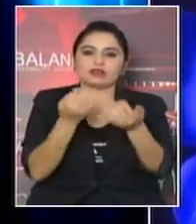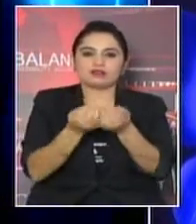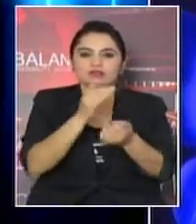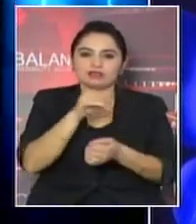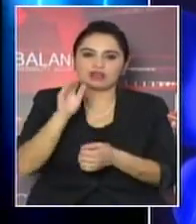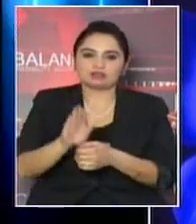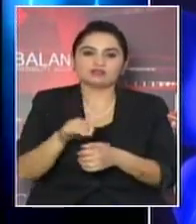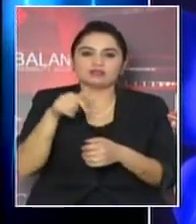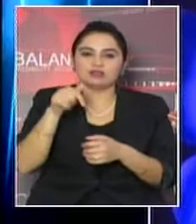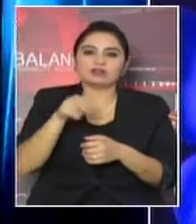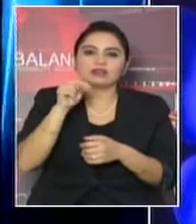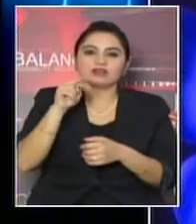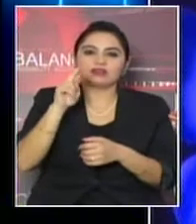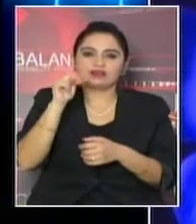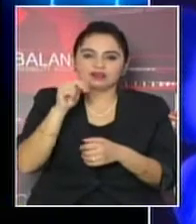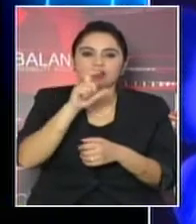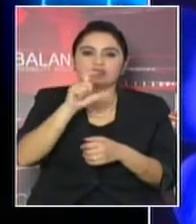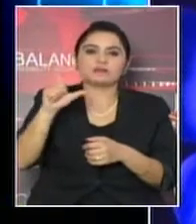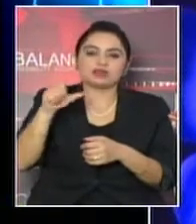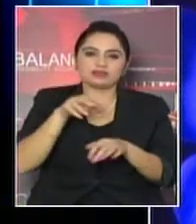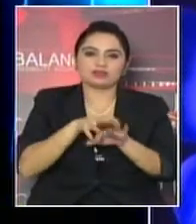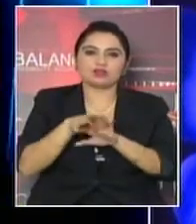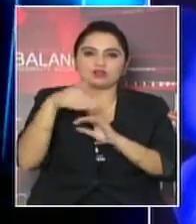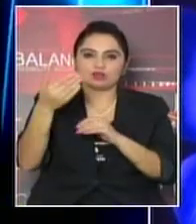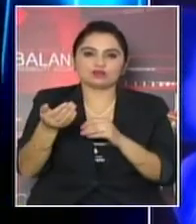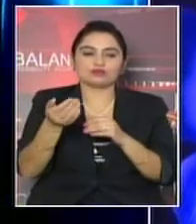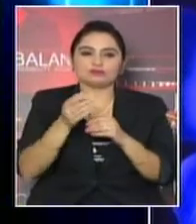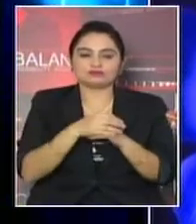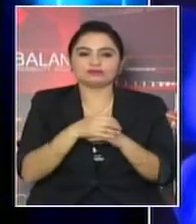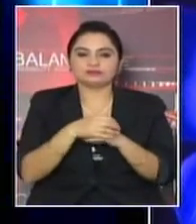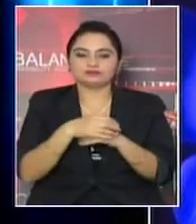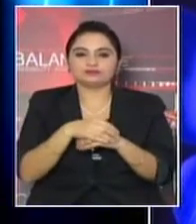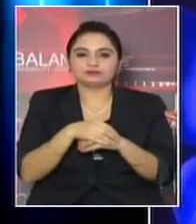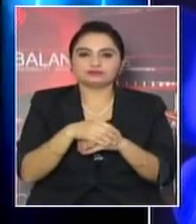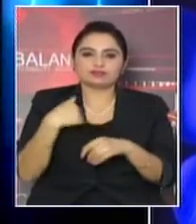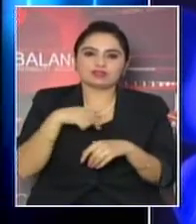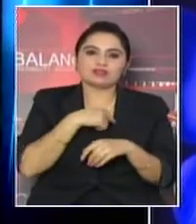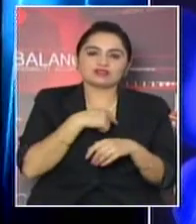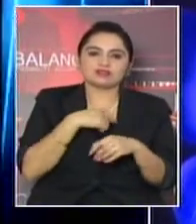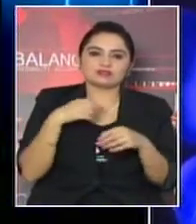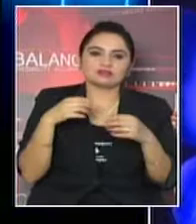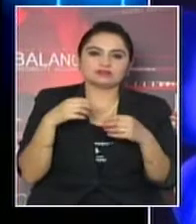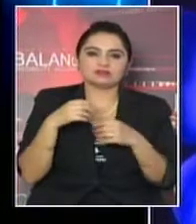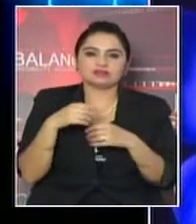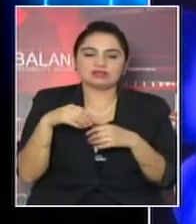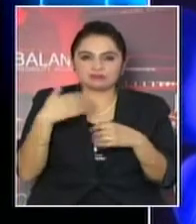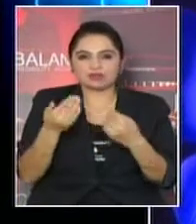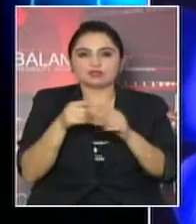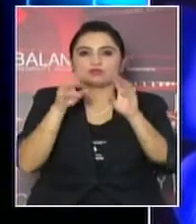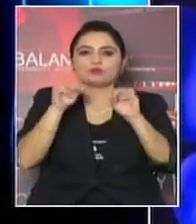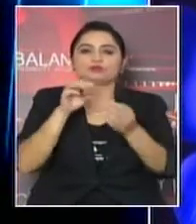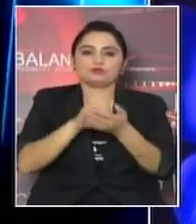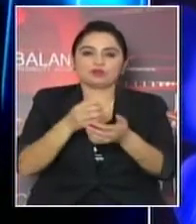गैर आवासीय नेपाली नागरिकता दिने निश्चित भइसक्दा हामी त्यसमा सन्तुष्ट छौँ, तर